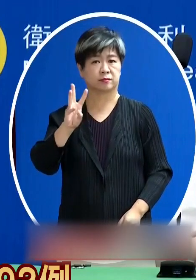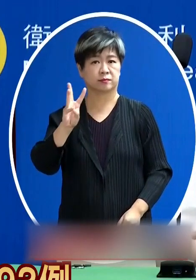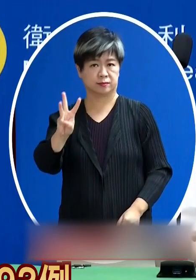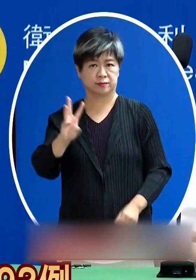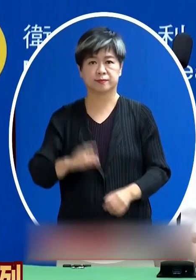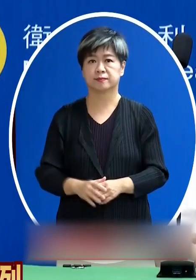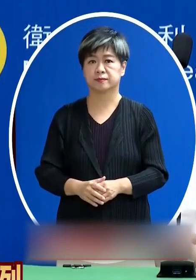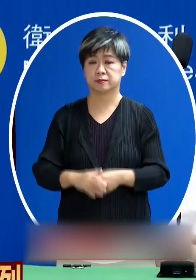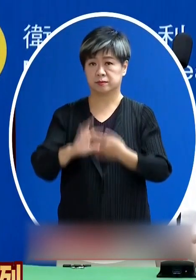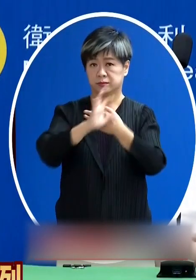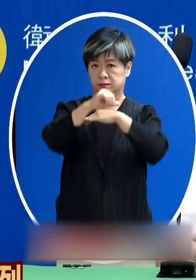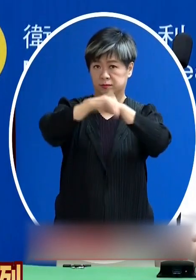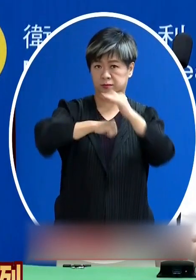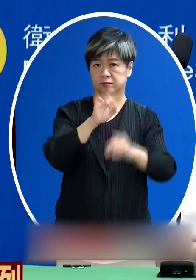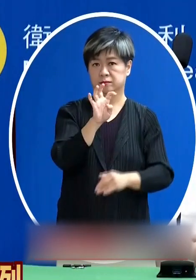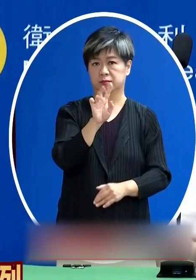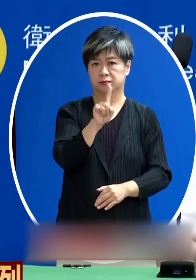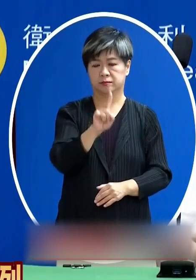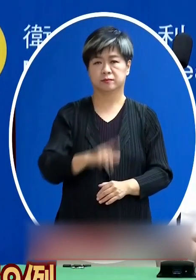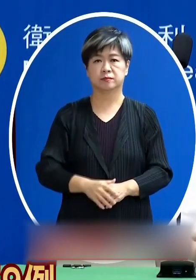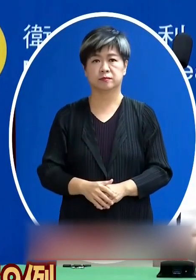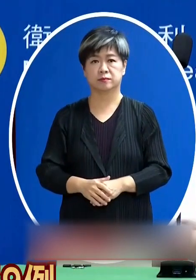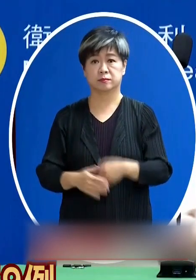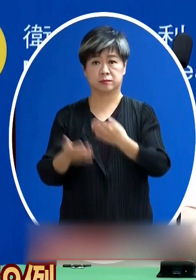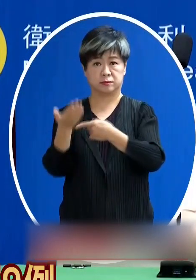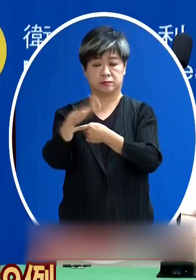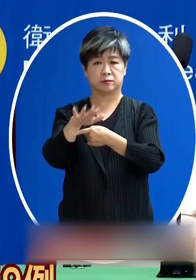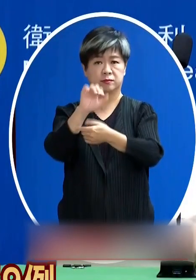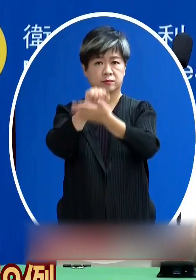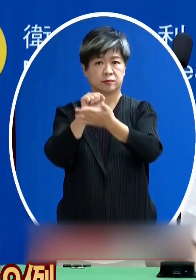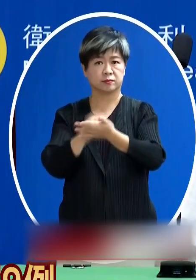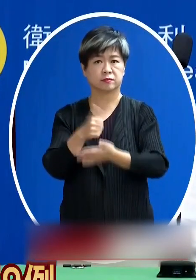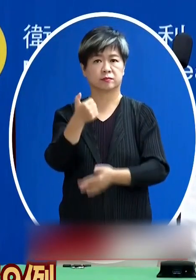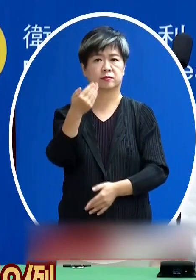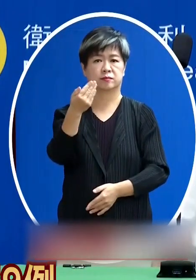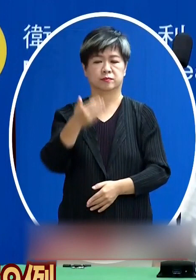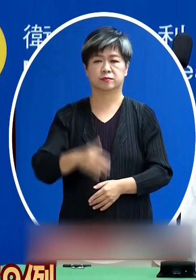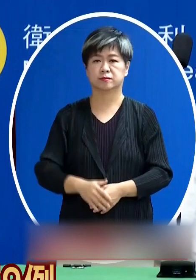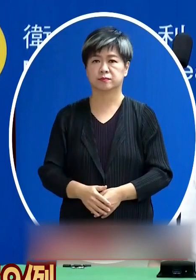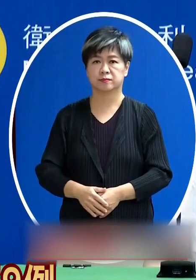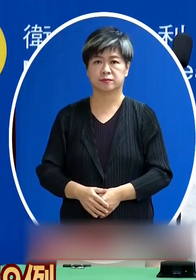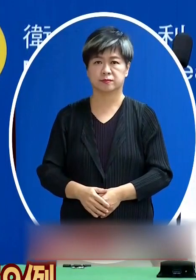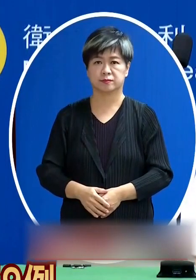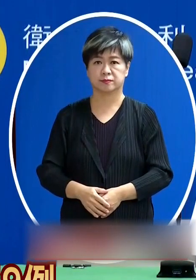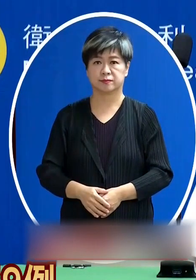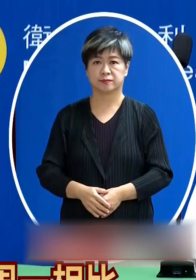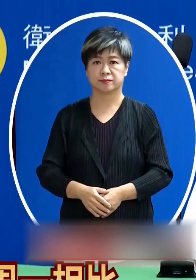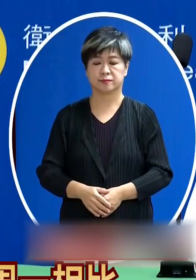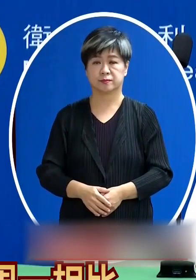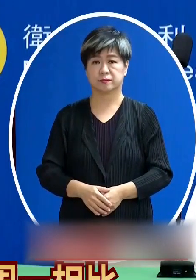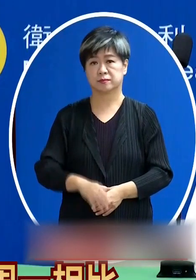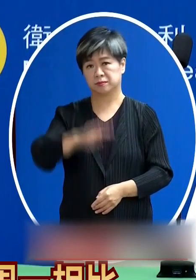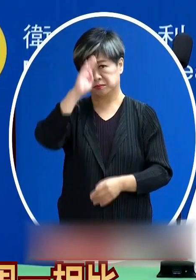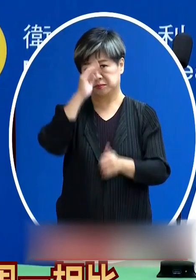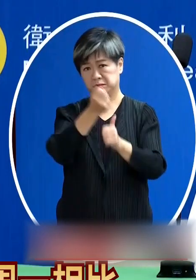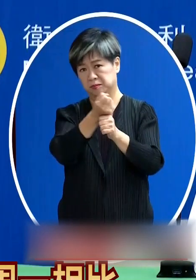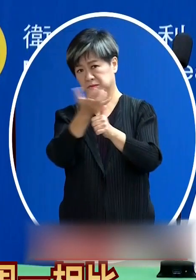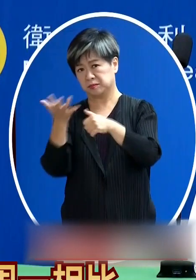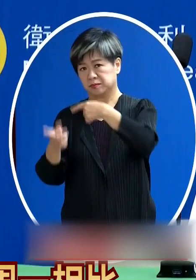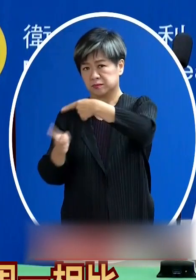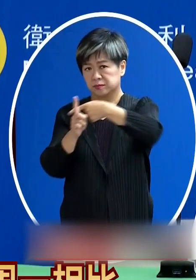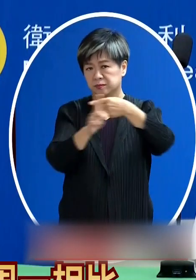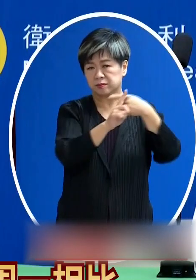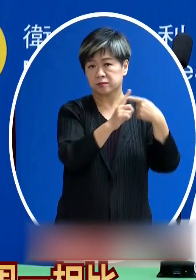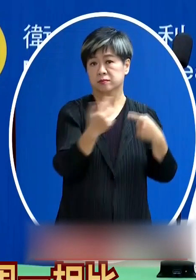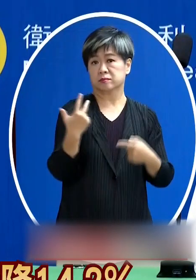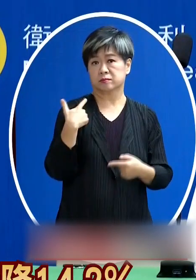22,593例，境外入有41例，另外死亡个案有59例。那今天的个案数跟上